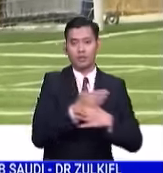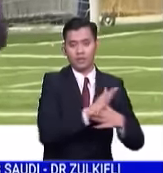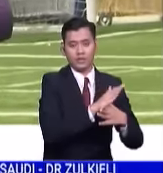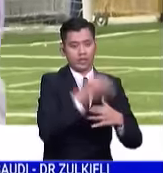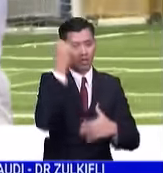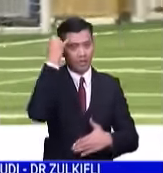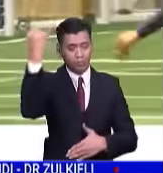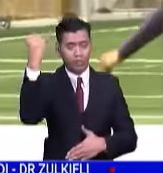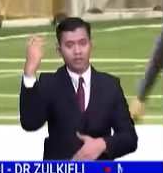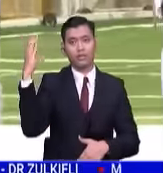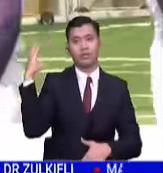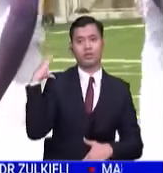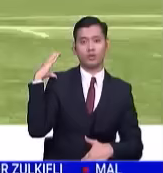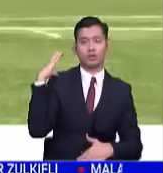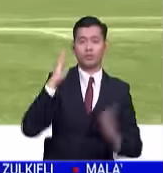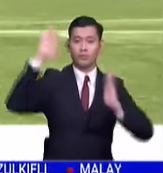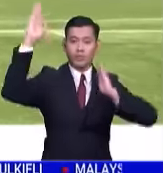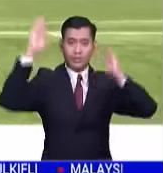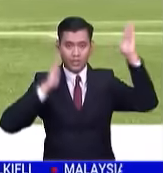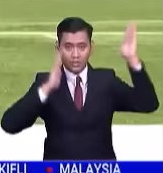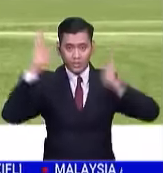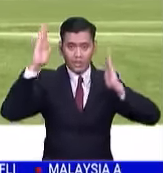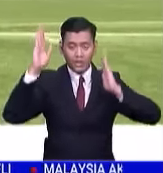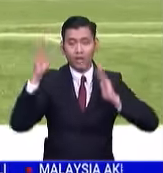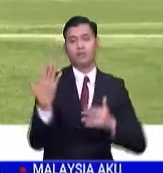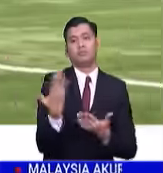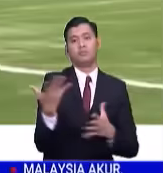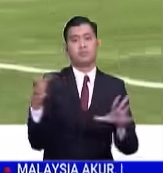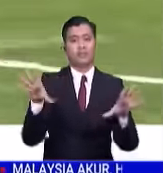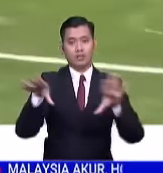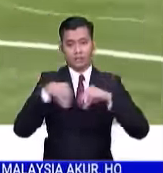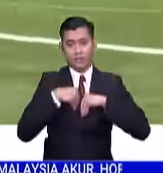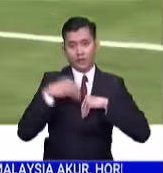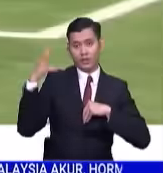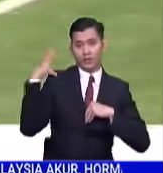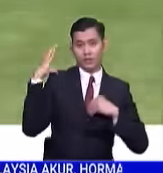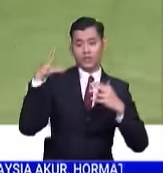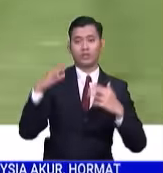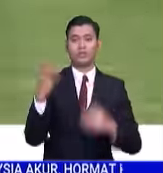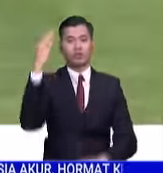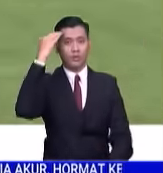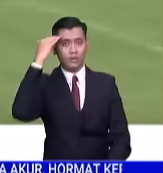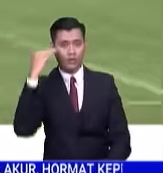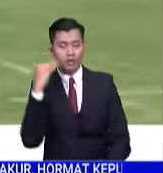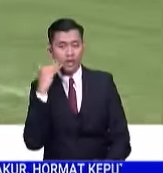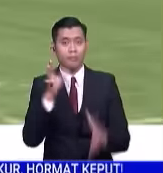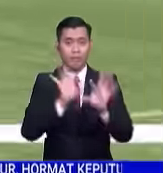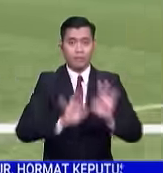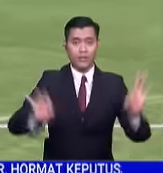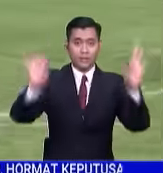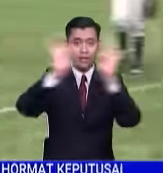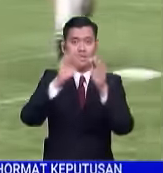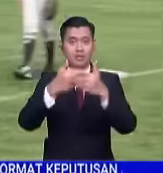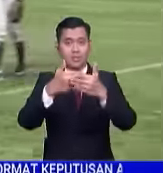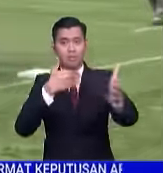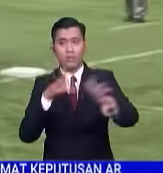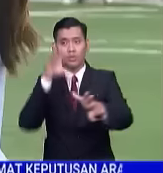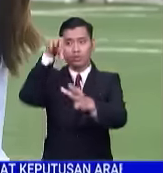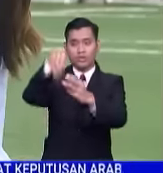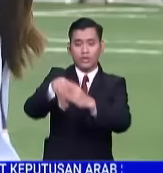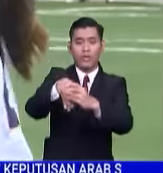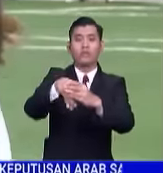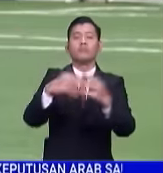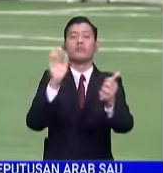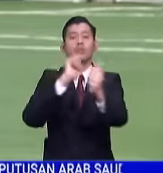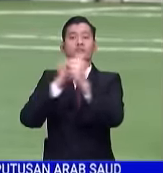tempatan. Kemasukan pakar ke jurulatihan ini merupakan sebahagian persiapan penting sebelum menjadi temasya Sukan C di Phnom Penh,